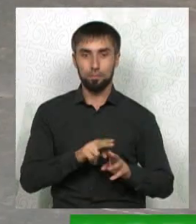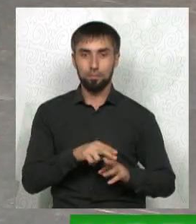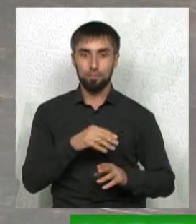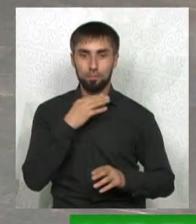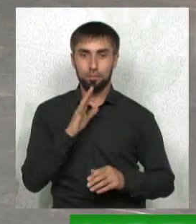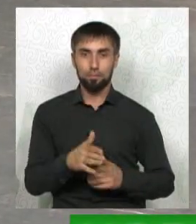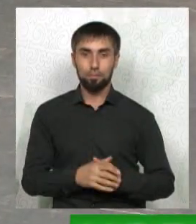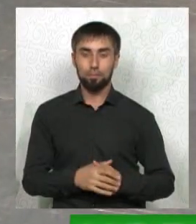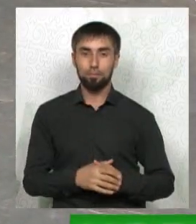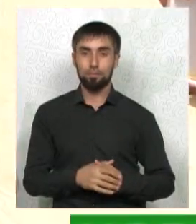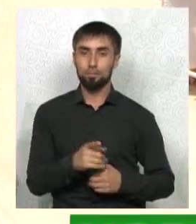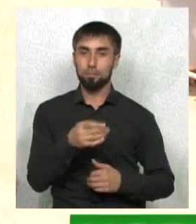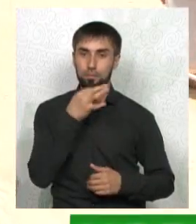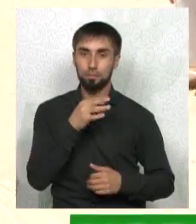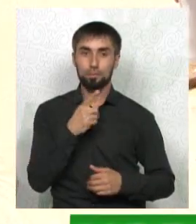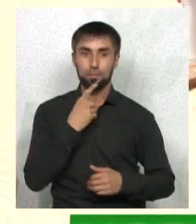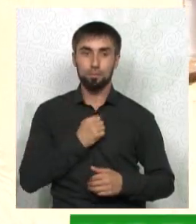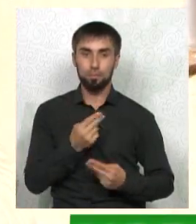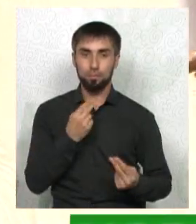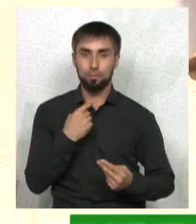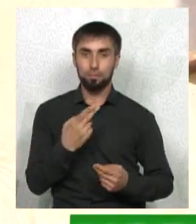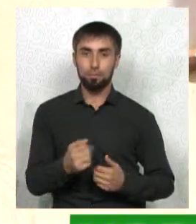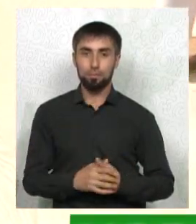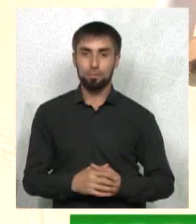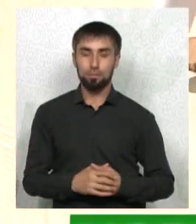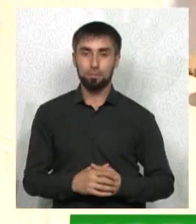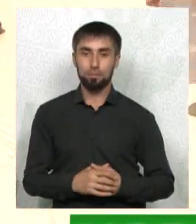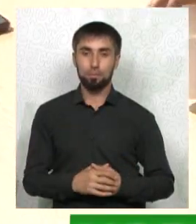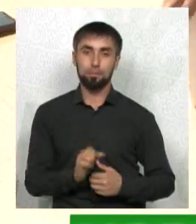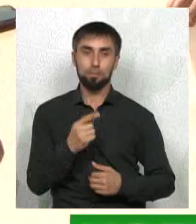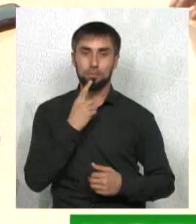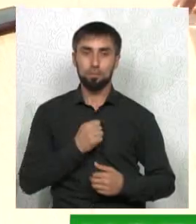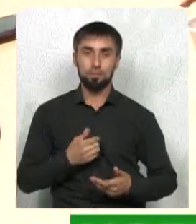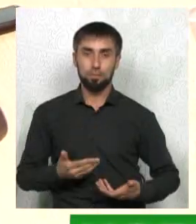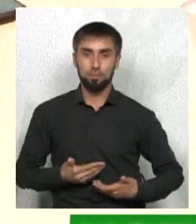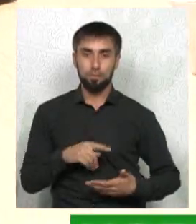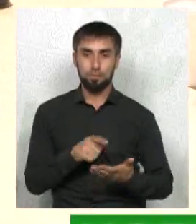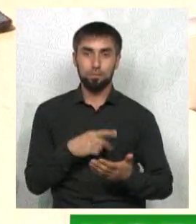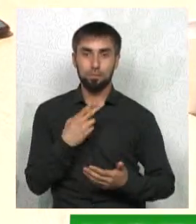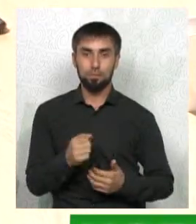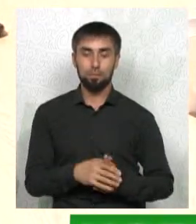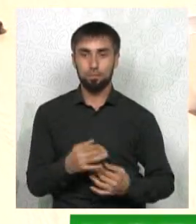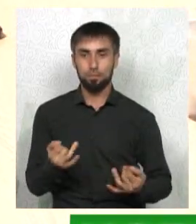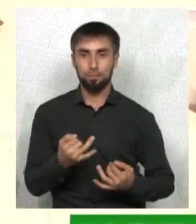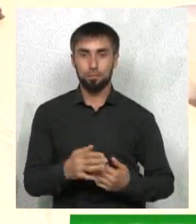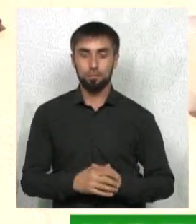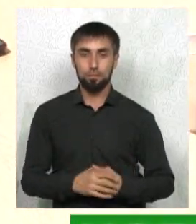армейские каши. Нравится тебе армейская еда? Да, нравится. Армейская жизнь? Да,